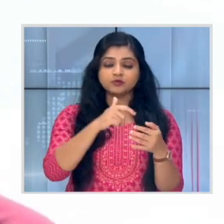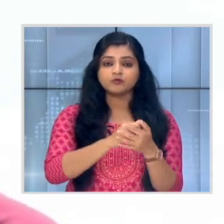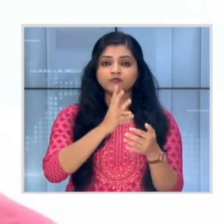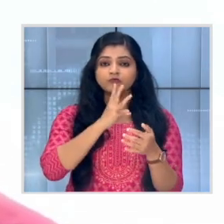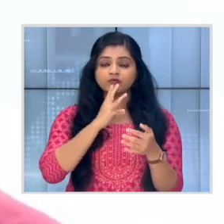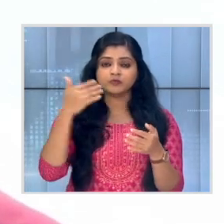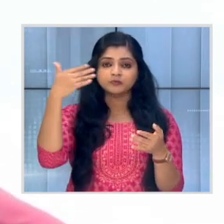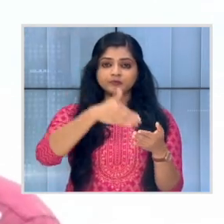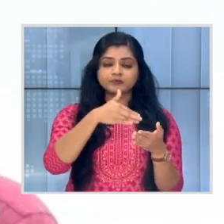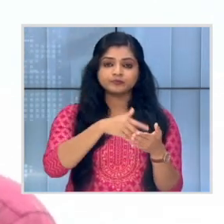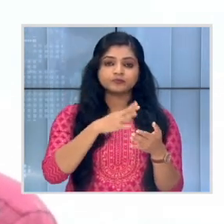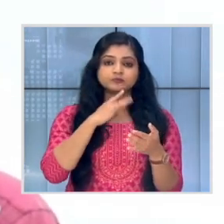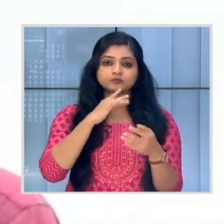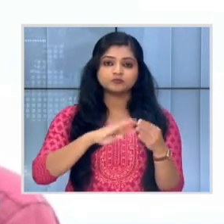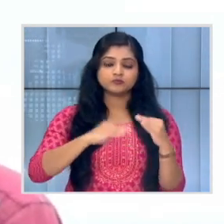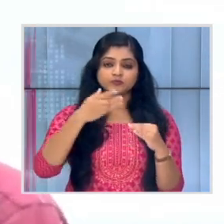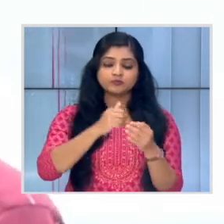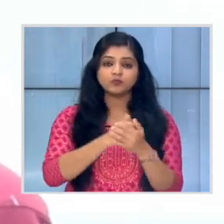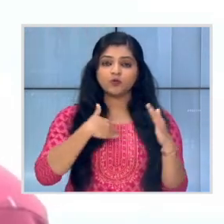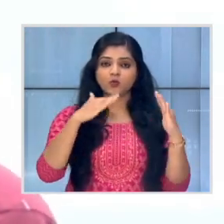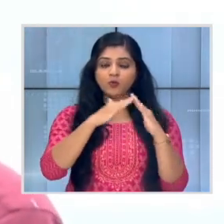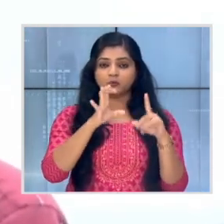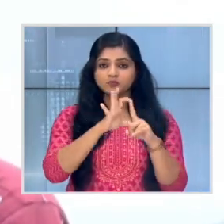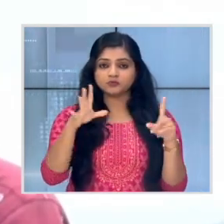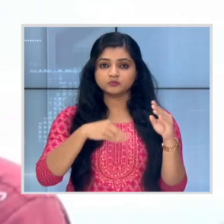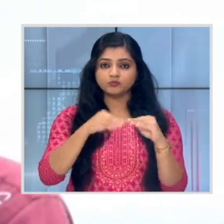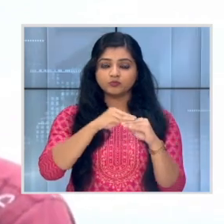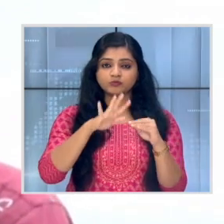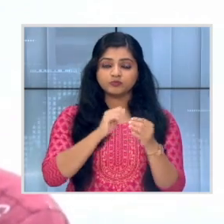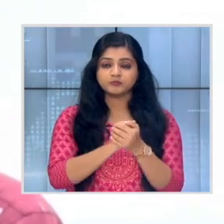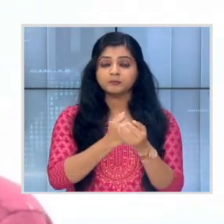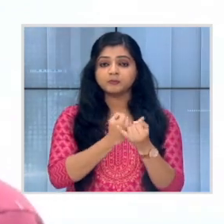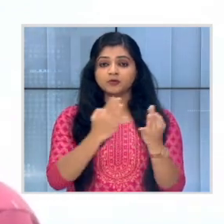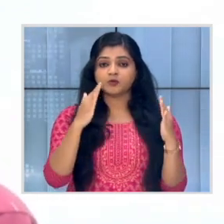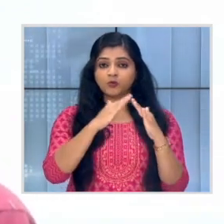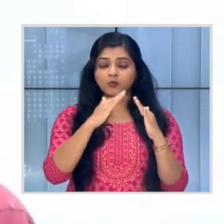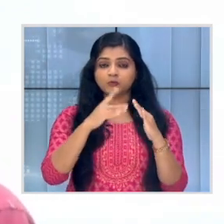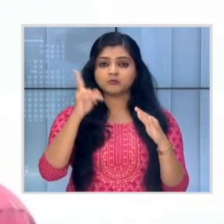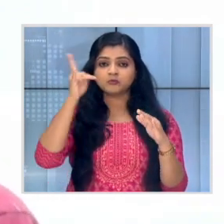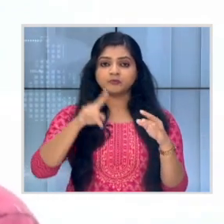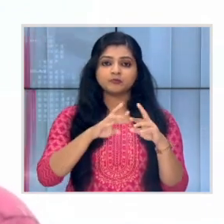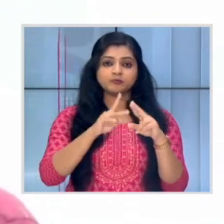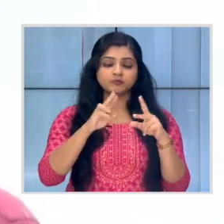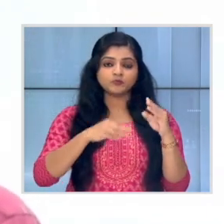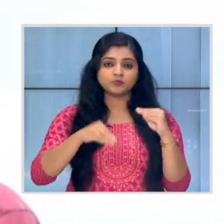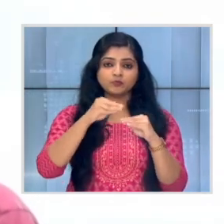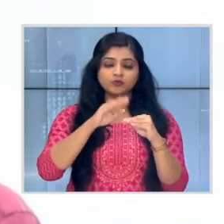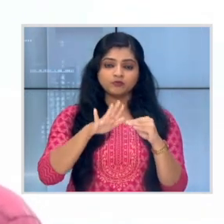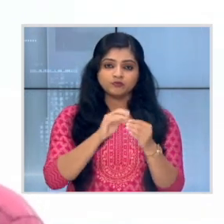കുടിവെള്ളത്തിലേക്കാണ് വന്ന് നിക്ഷേപിതാകുന്നത്. വീടിന് ഭീഷണിയുണ്ട്. നമ്മുടെ വീടെല്ലാം ഇപ്പോൾ പല വീടുകളും നോക്കിയാൽ അതിൽ വിള്ളൽ വീണിട്ടുണ്ട്. ഇവിടെ